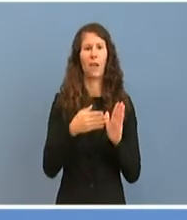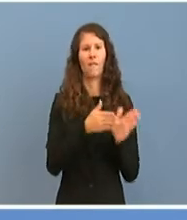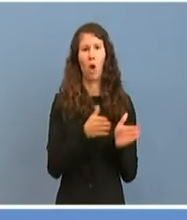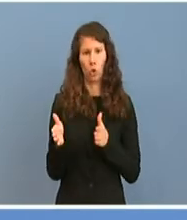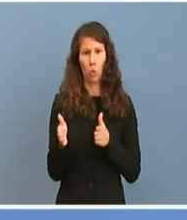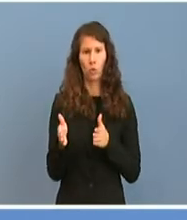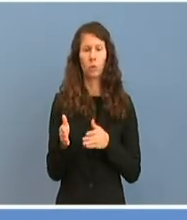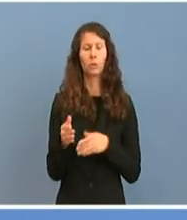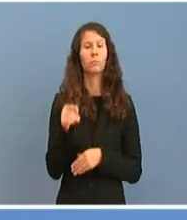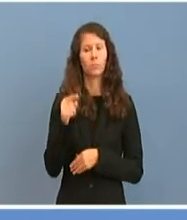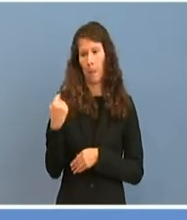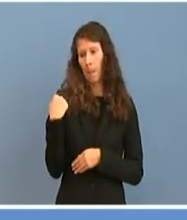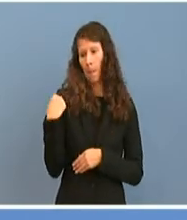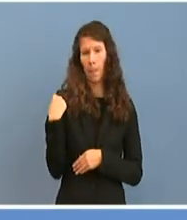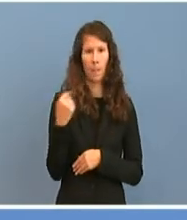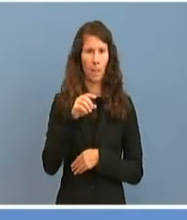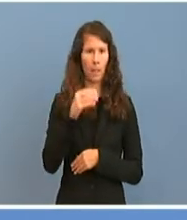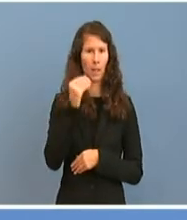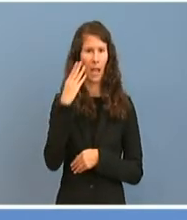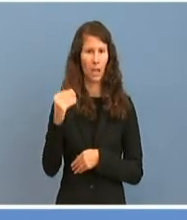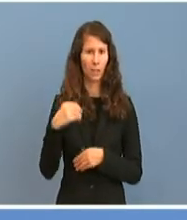seit kurzem verfügbaren